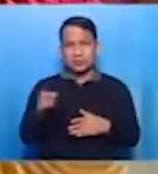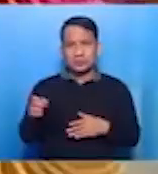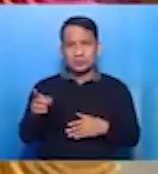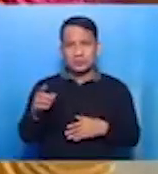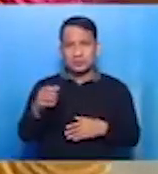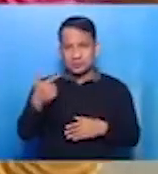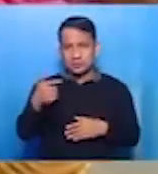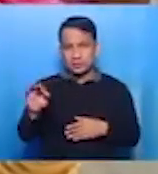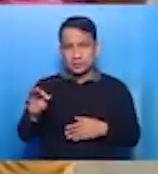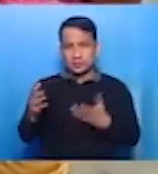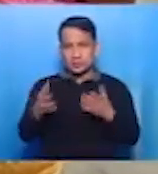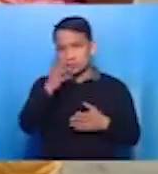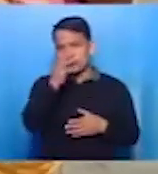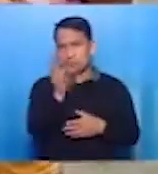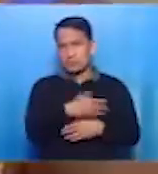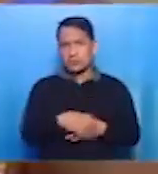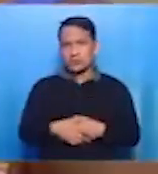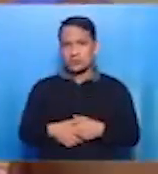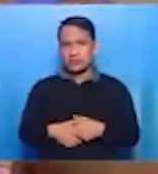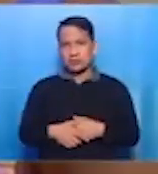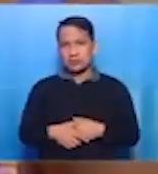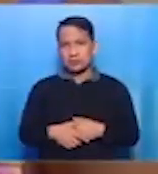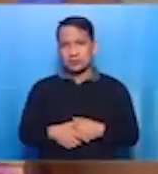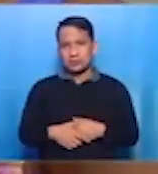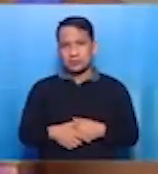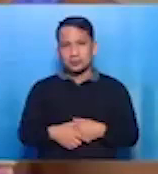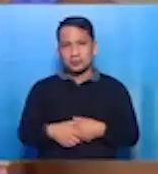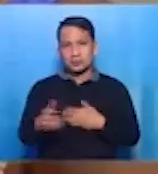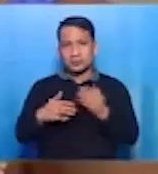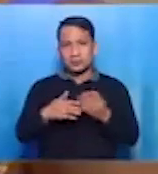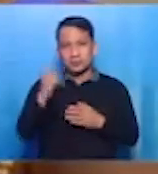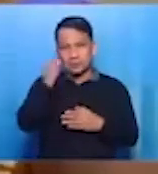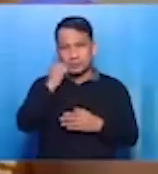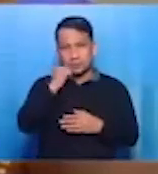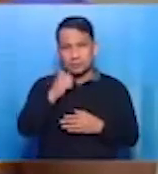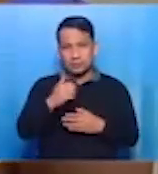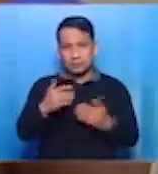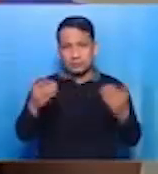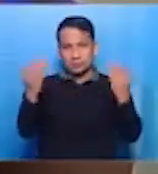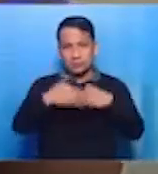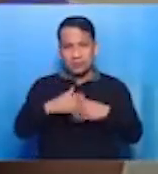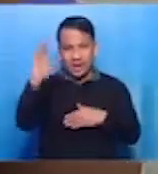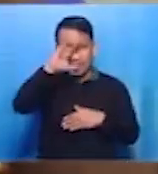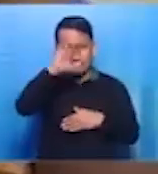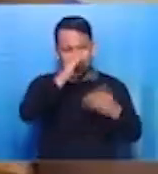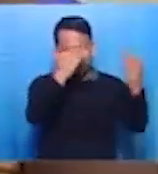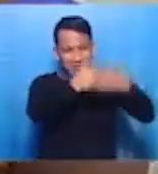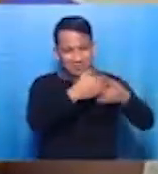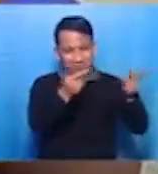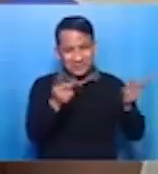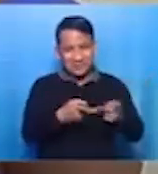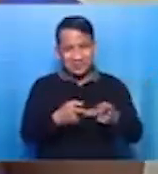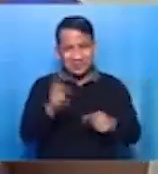Mateo at kanyang girlfriend, dead ma sa utos. I think that there will always be some darker place where people